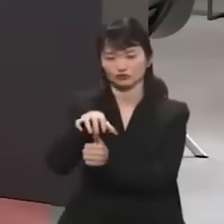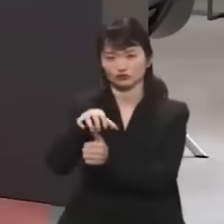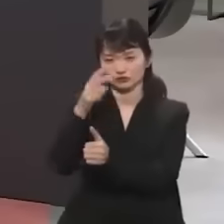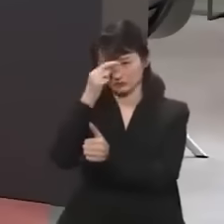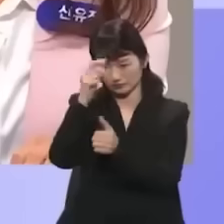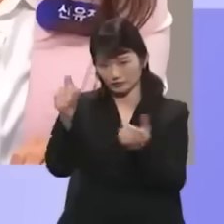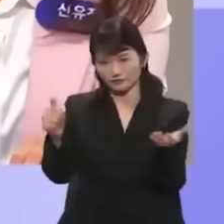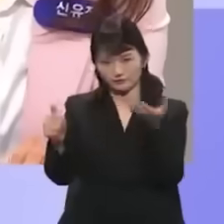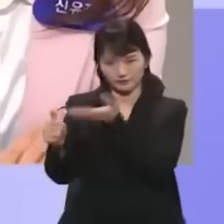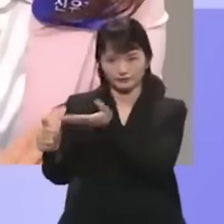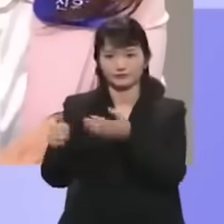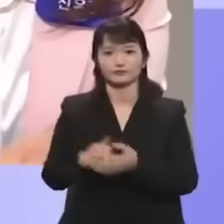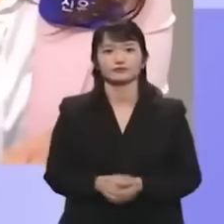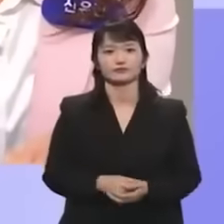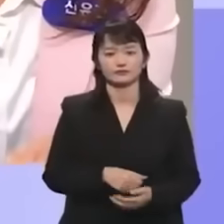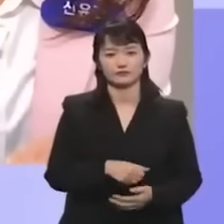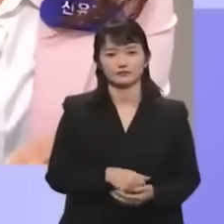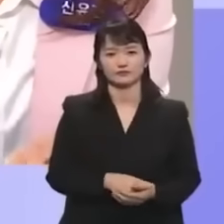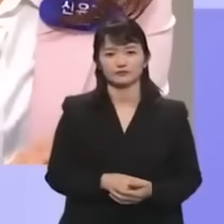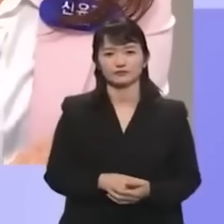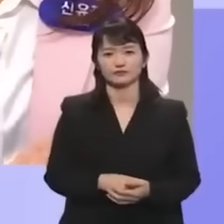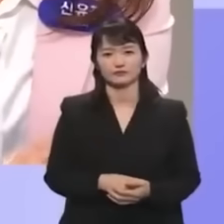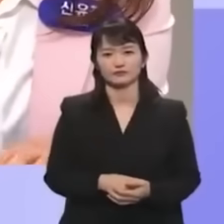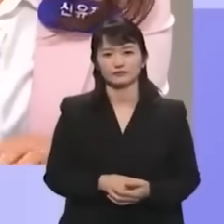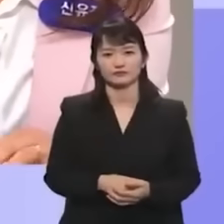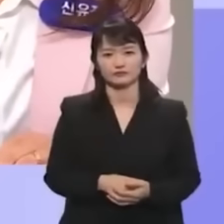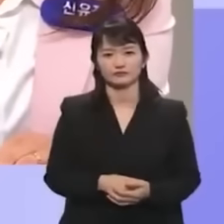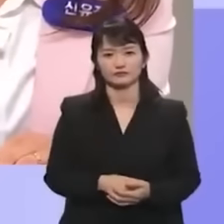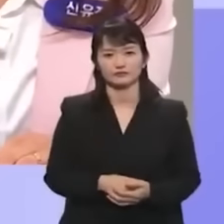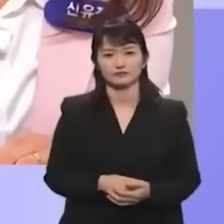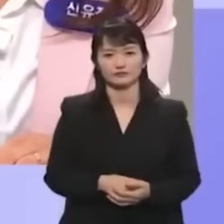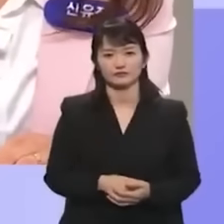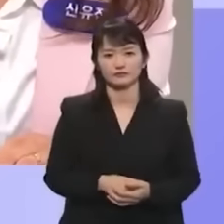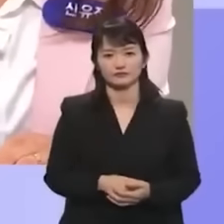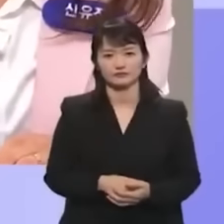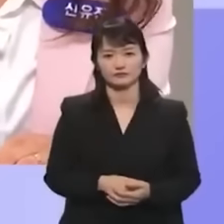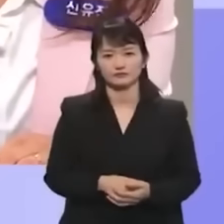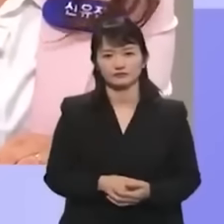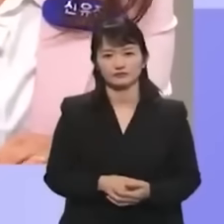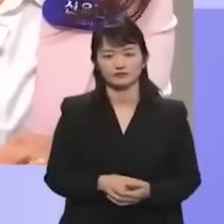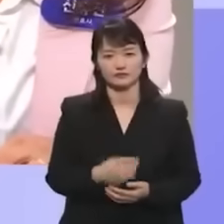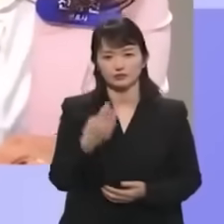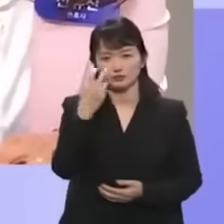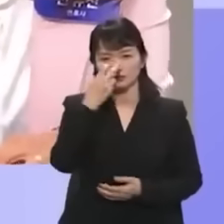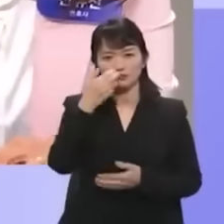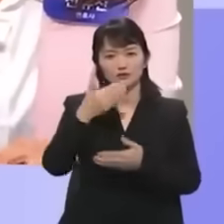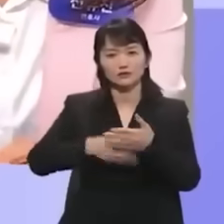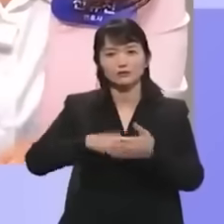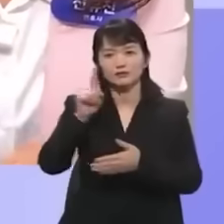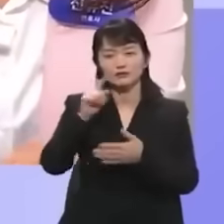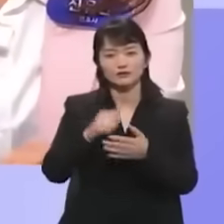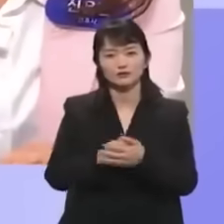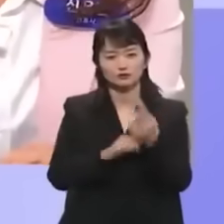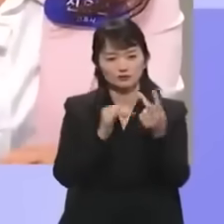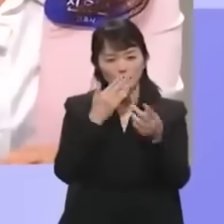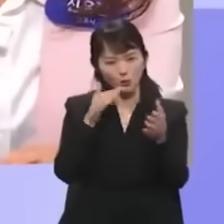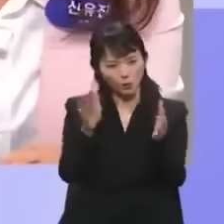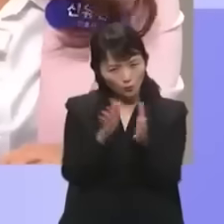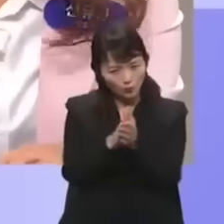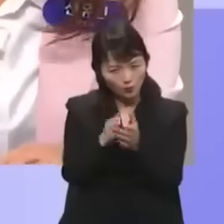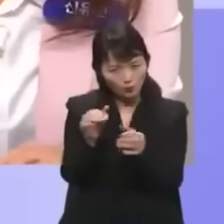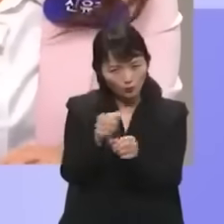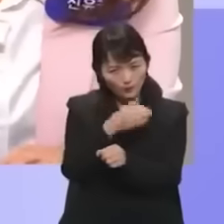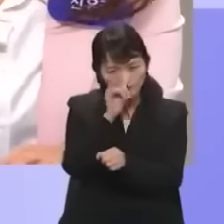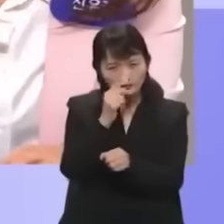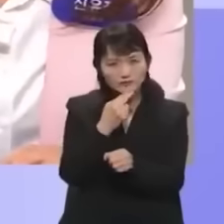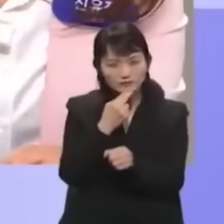경찰 수사에 남아 있는 건 이제 남현이 씨와의 이제 공모 의혹 여부인데이 부분은 이제 수사가 조금 계속 이어질 것